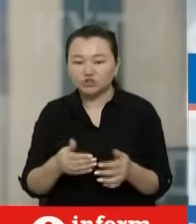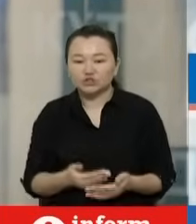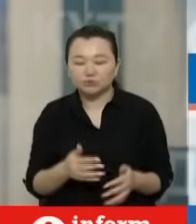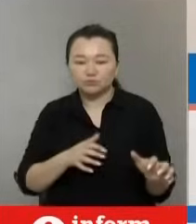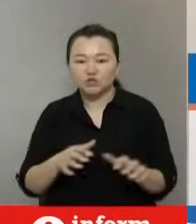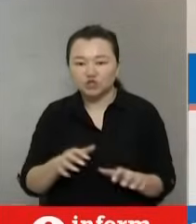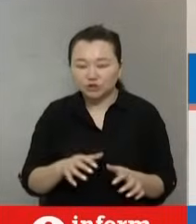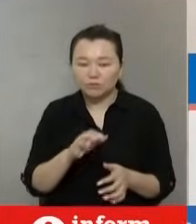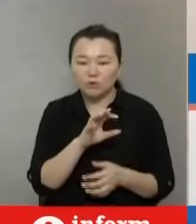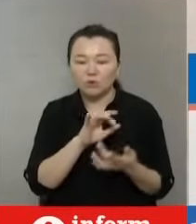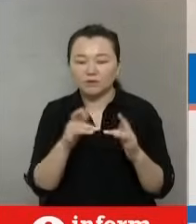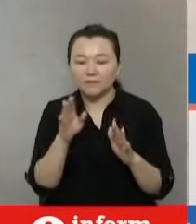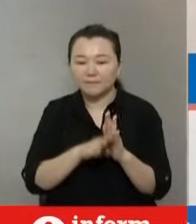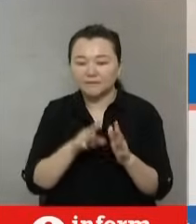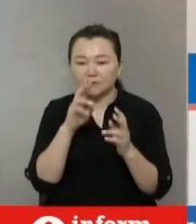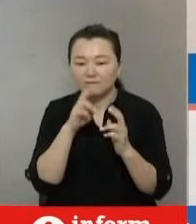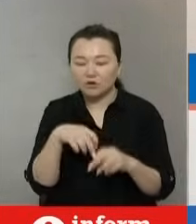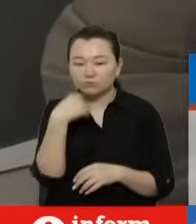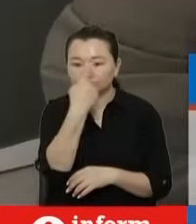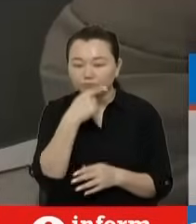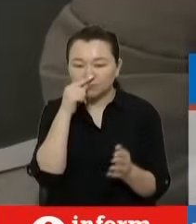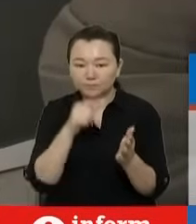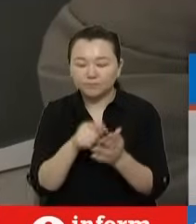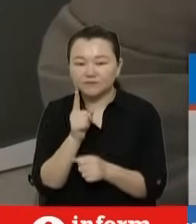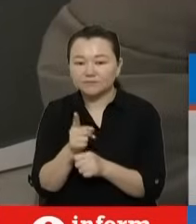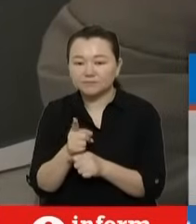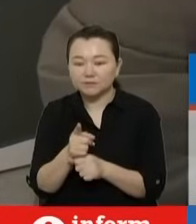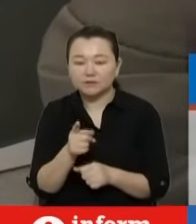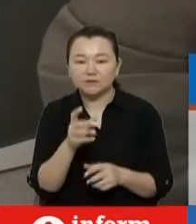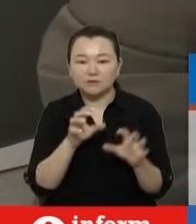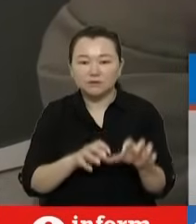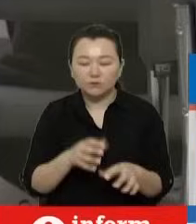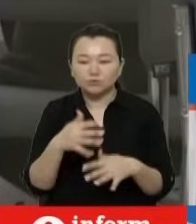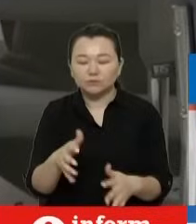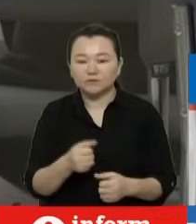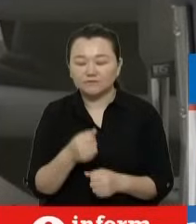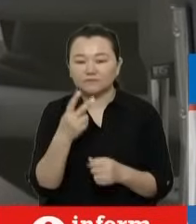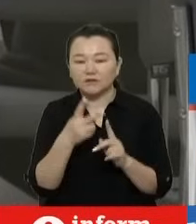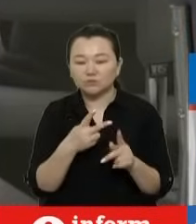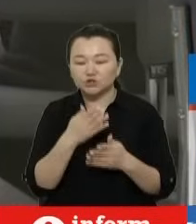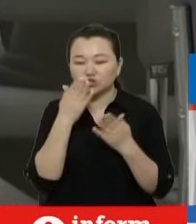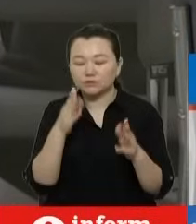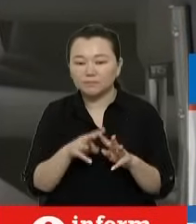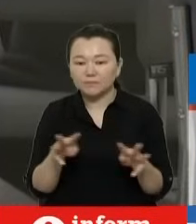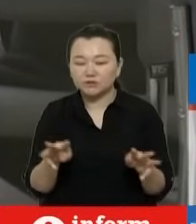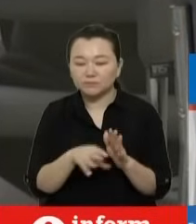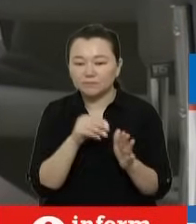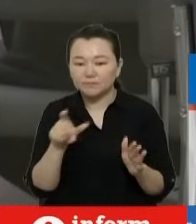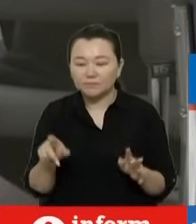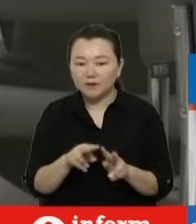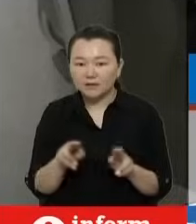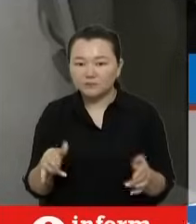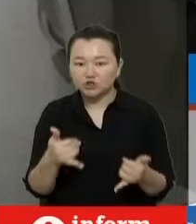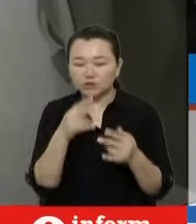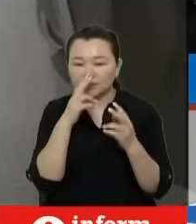кредитов онлайн без проверки биометрических данных попадет под запрет. Законопроект уже принят во втором чтении Мажилисом парламента и в настоящее время